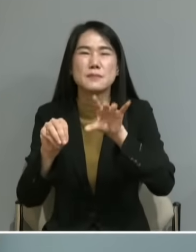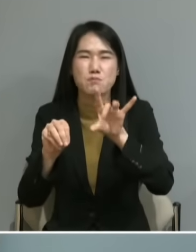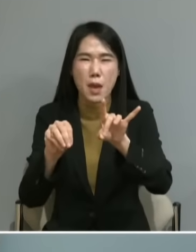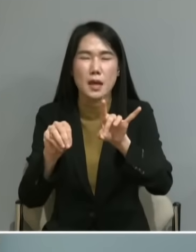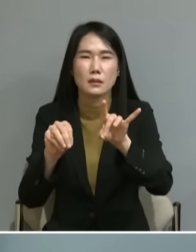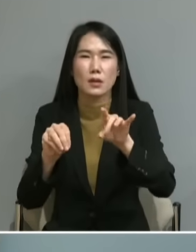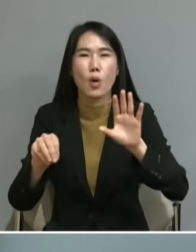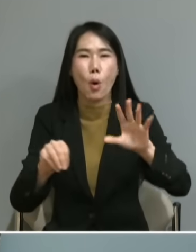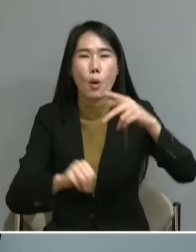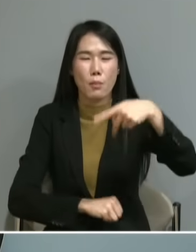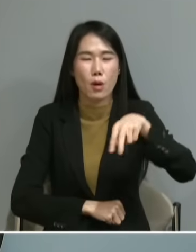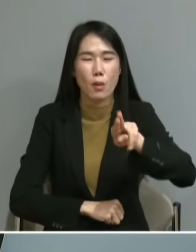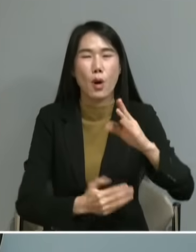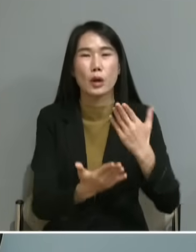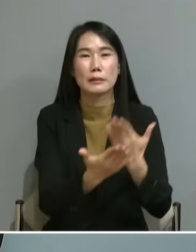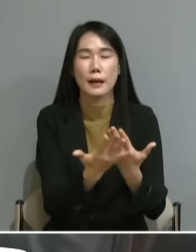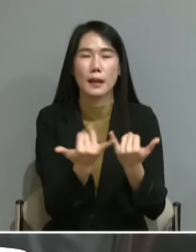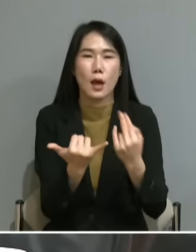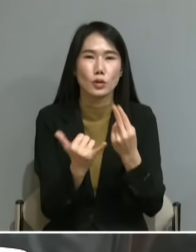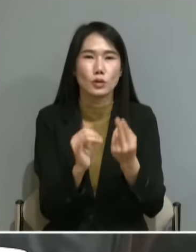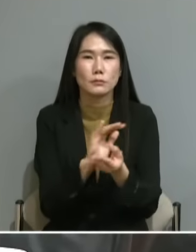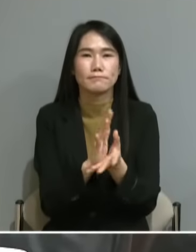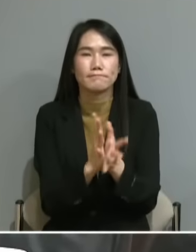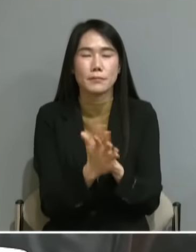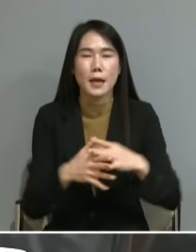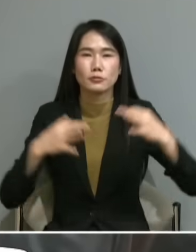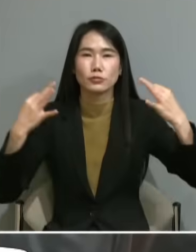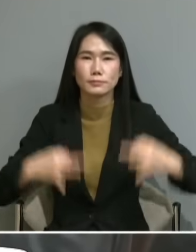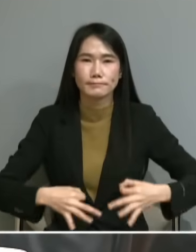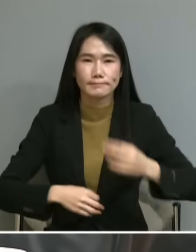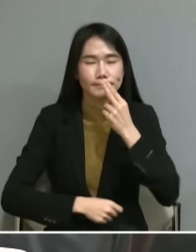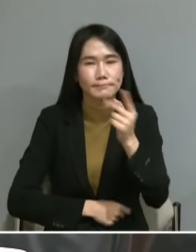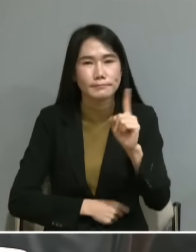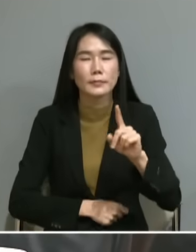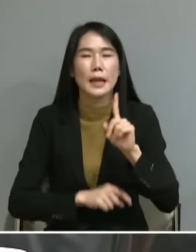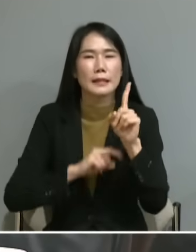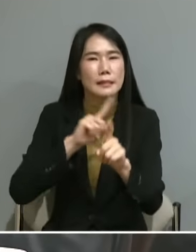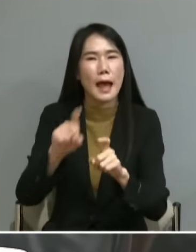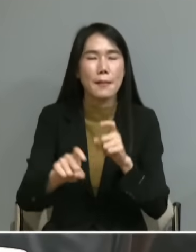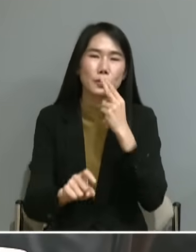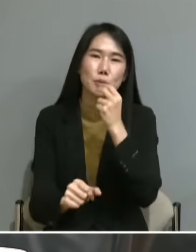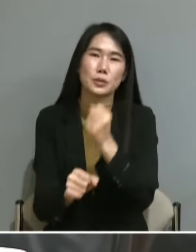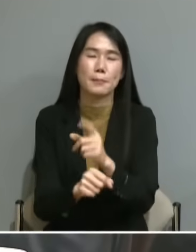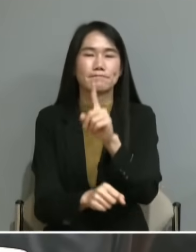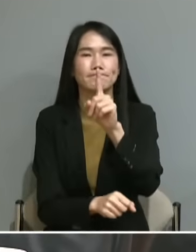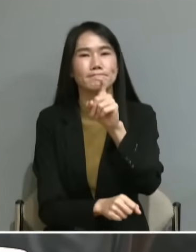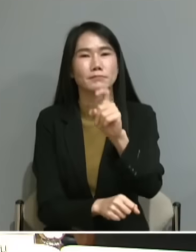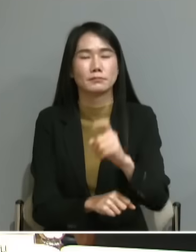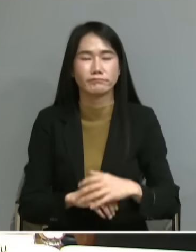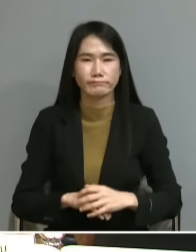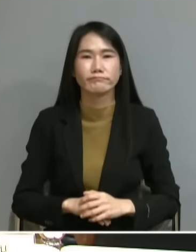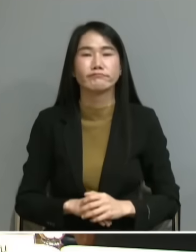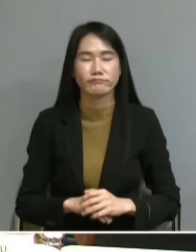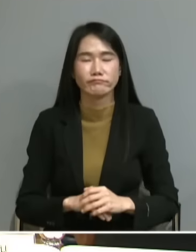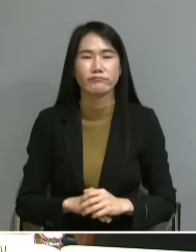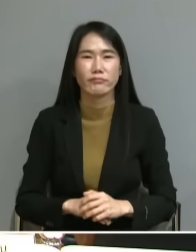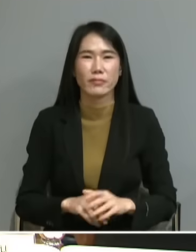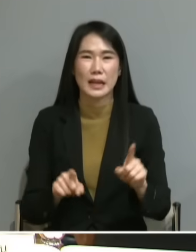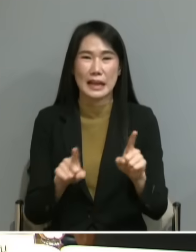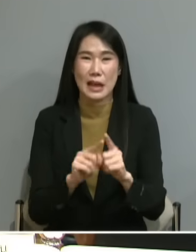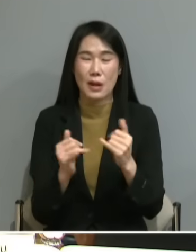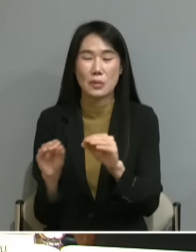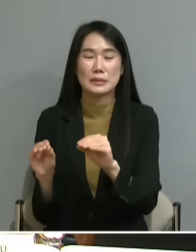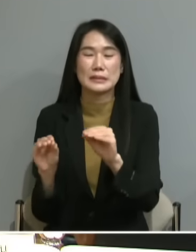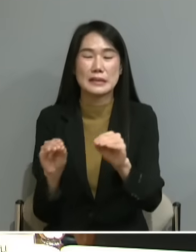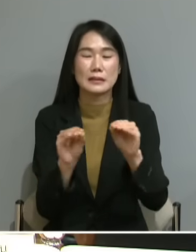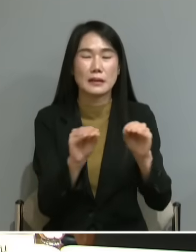ละนะครับแต่สุดท้ายก็ตัดสินใจแล้วก็สอบถามส่วนงานที่เกี่ยวข้องว่าไม่สามารถดำเนินการได้แล้วก็ไม่เราถึงได้เลื่อน